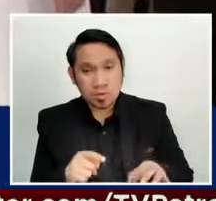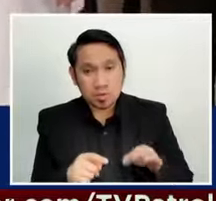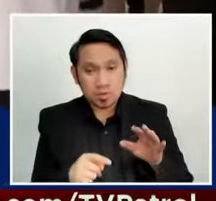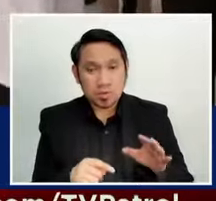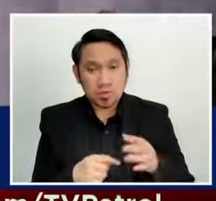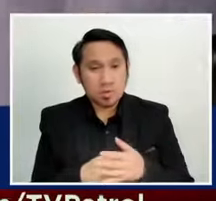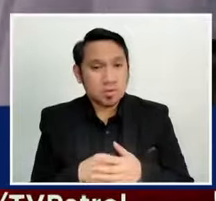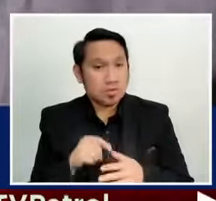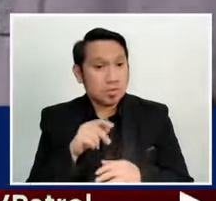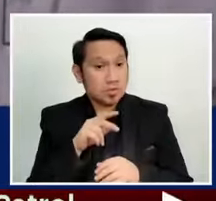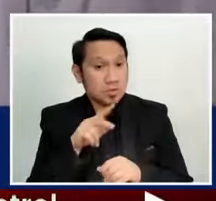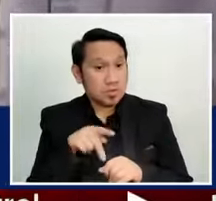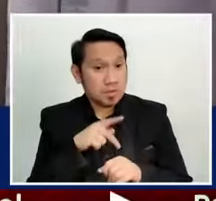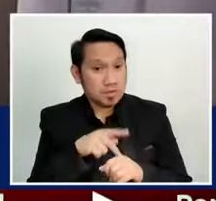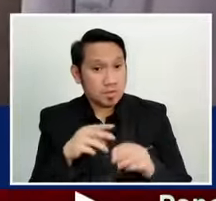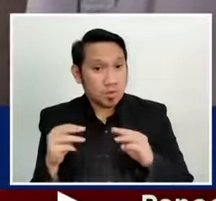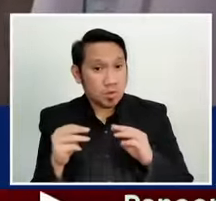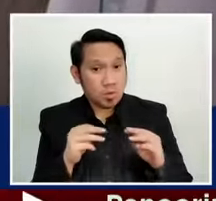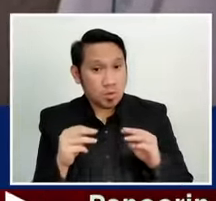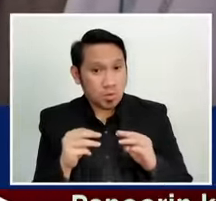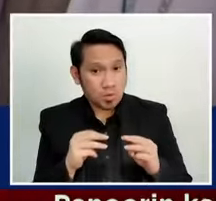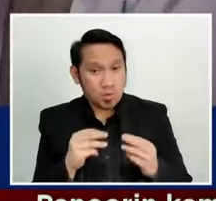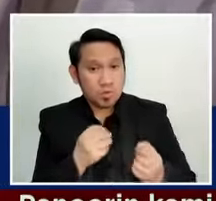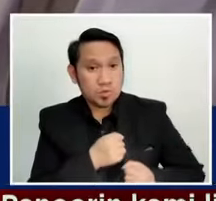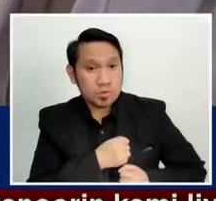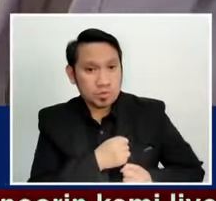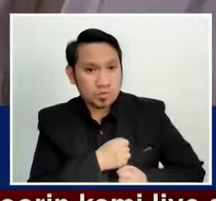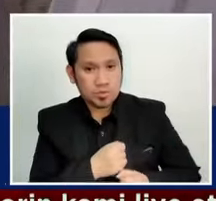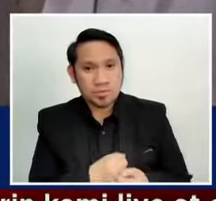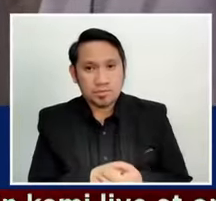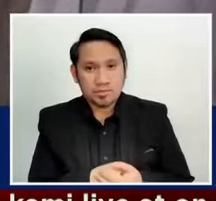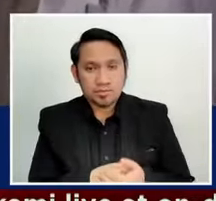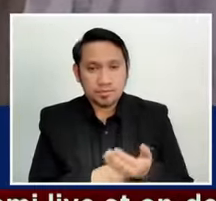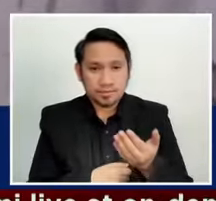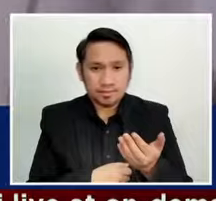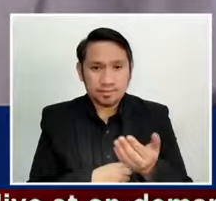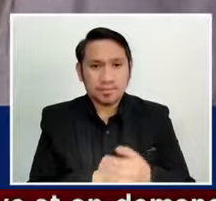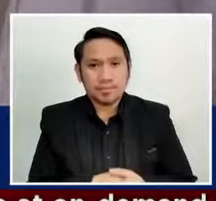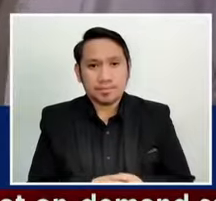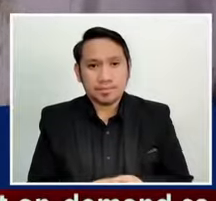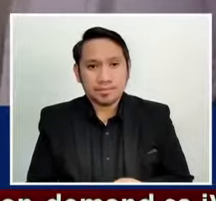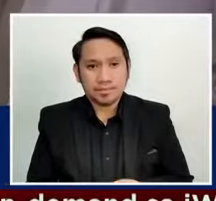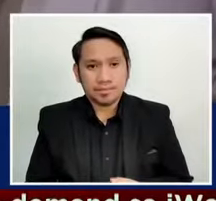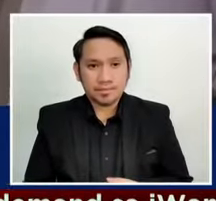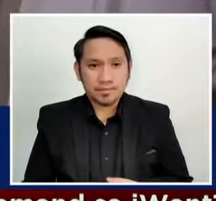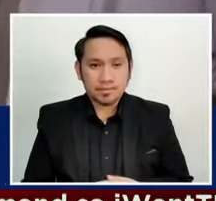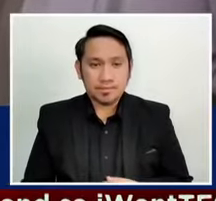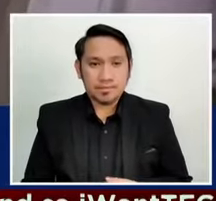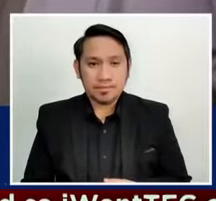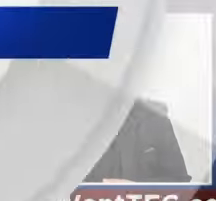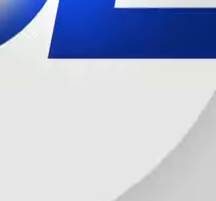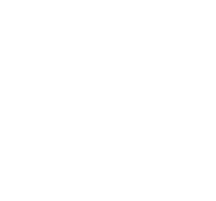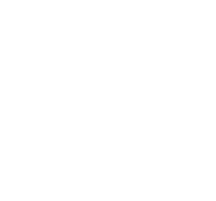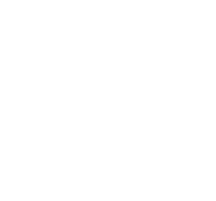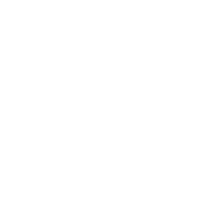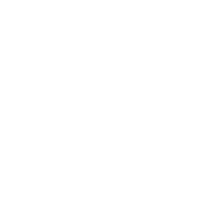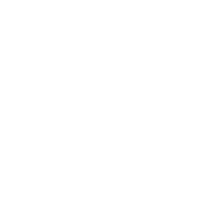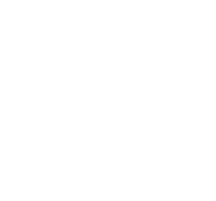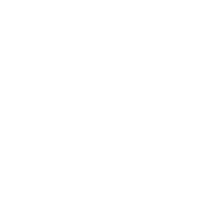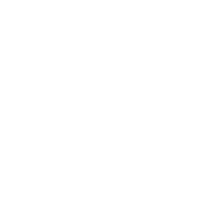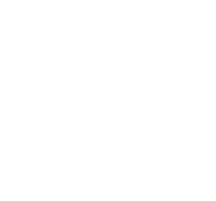War veterans at retiradong mga sundalo. Vivian Gulia, ABS-CBN News.